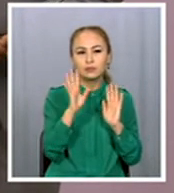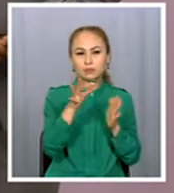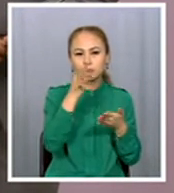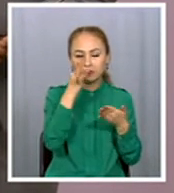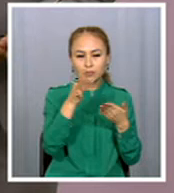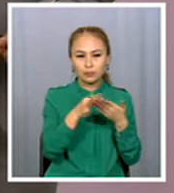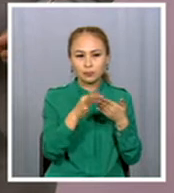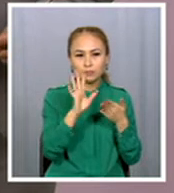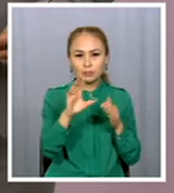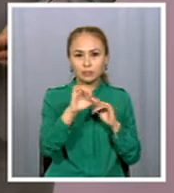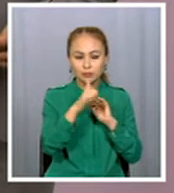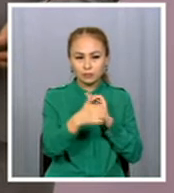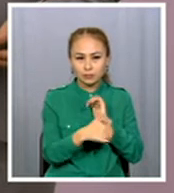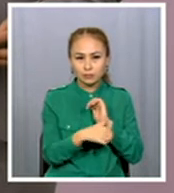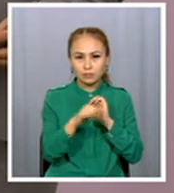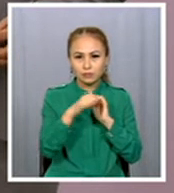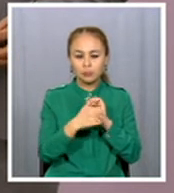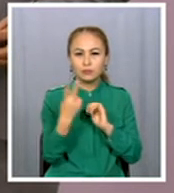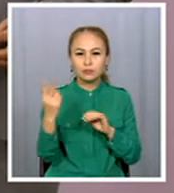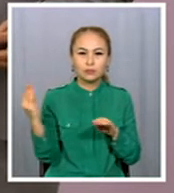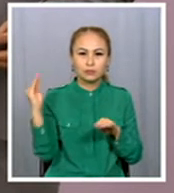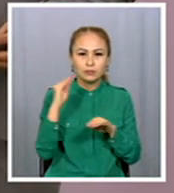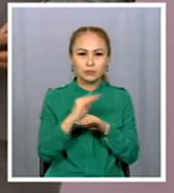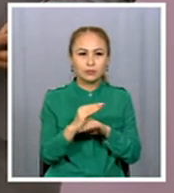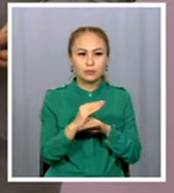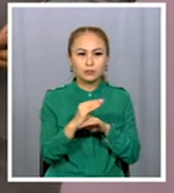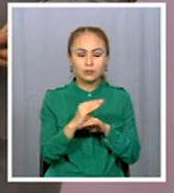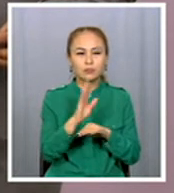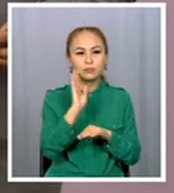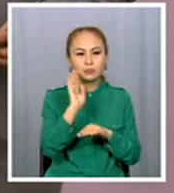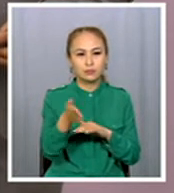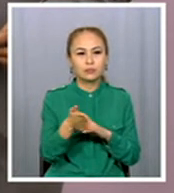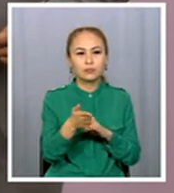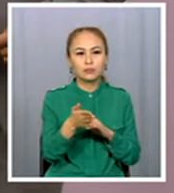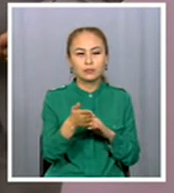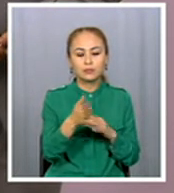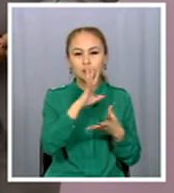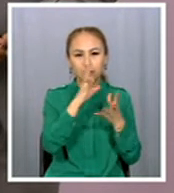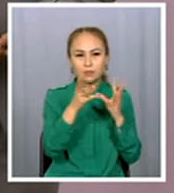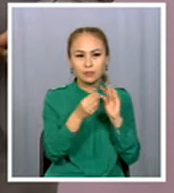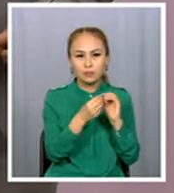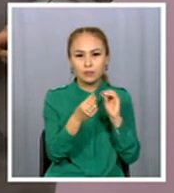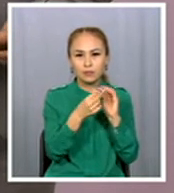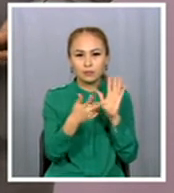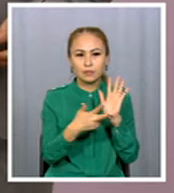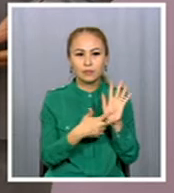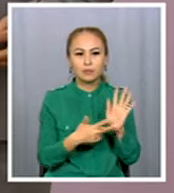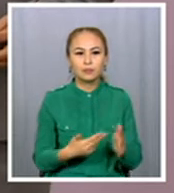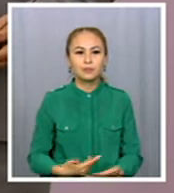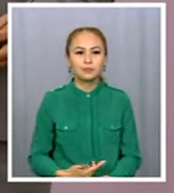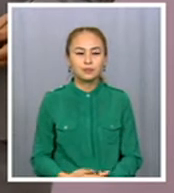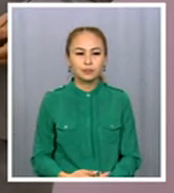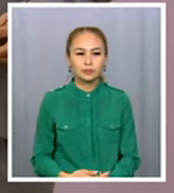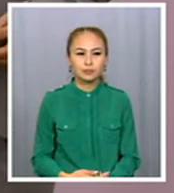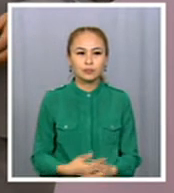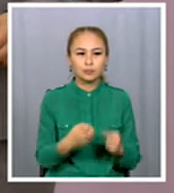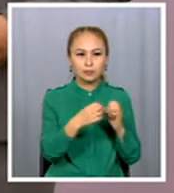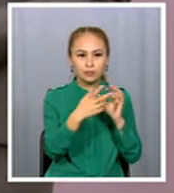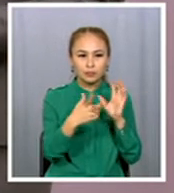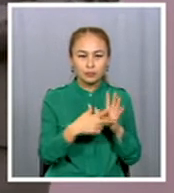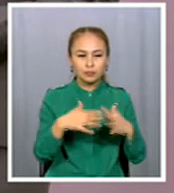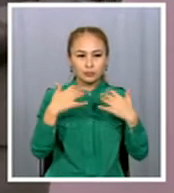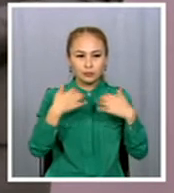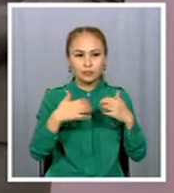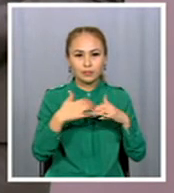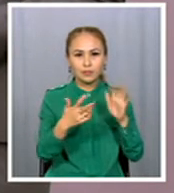мәні 16-ға тең. 16-ға ойдағы 2-ні қосамыз. Қосындының мәні 18-ге тең болады. 18 санының